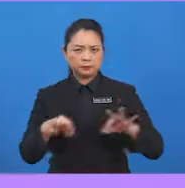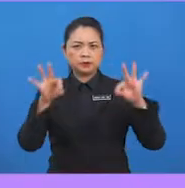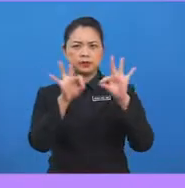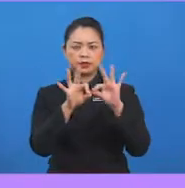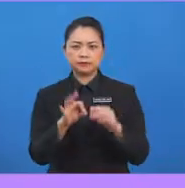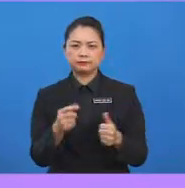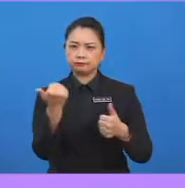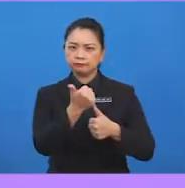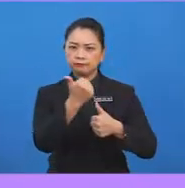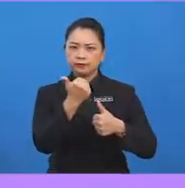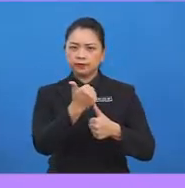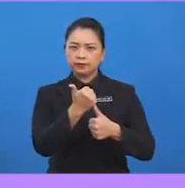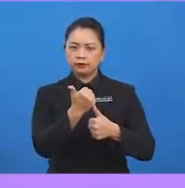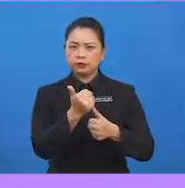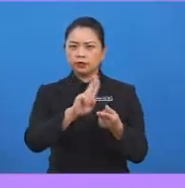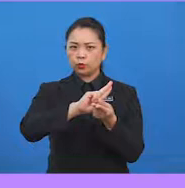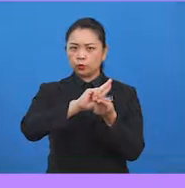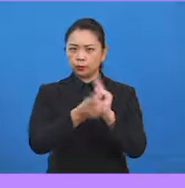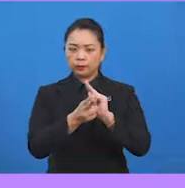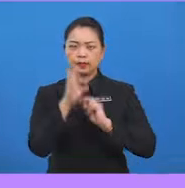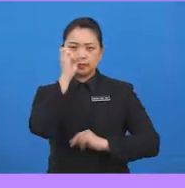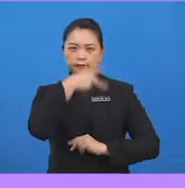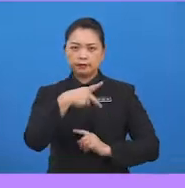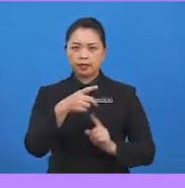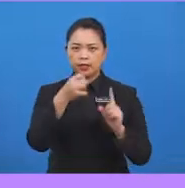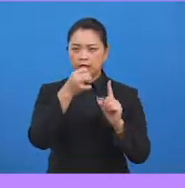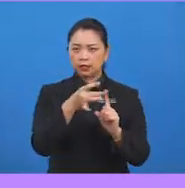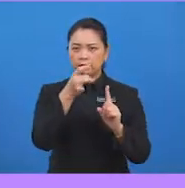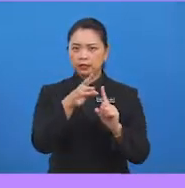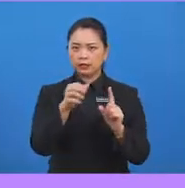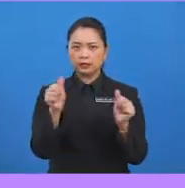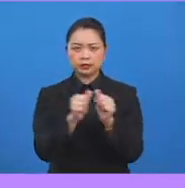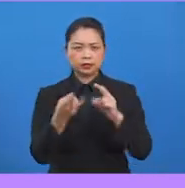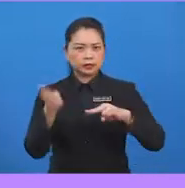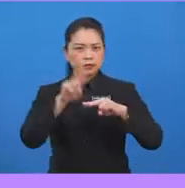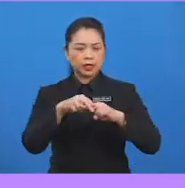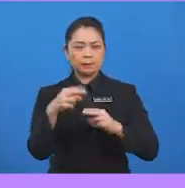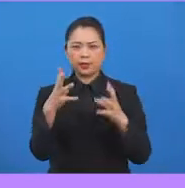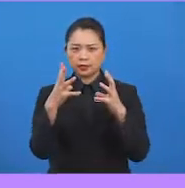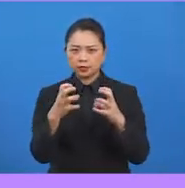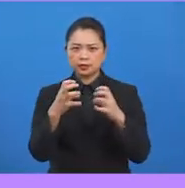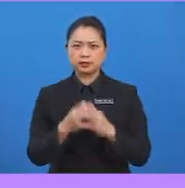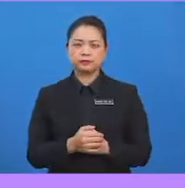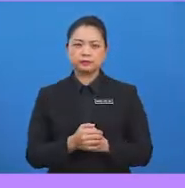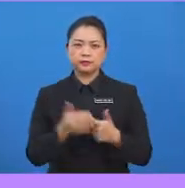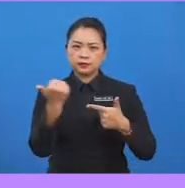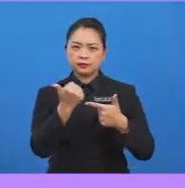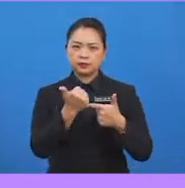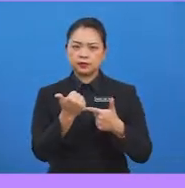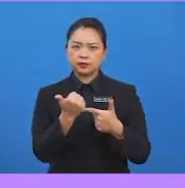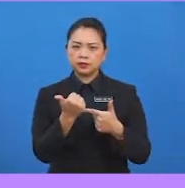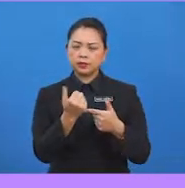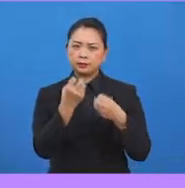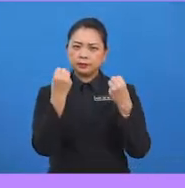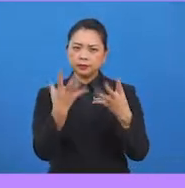Pertama, pengaloian mengubah sifat logam dengan menambah kekerasan logam. Kebanyakan logam lembut